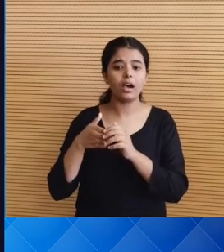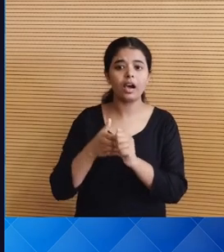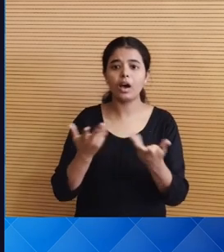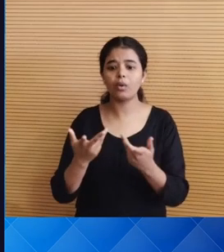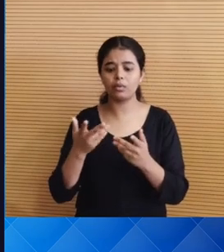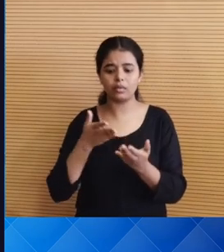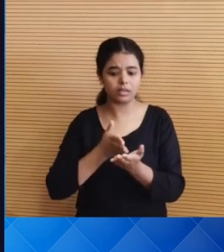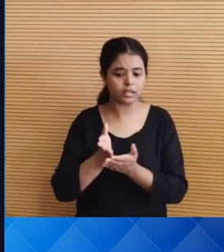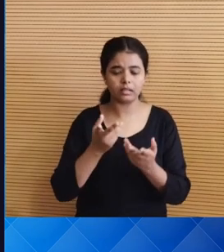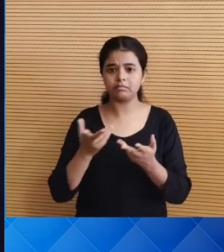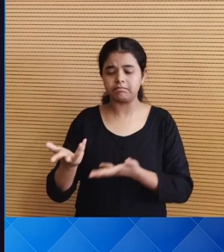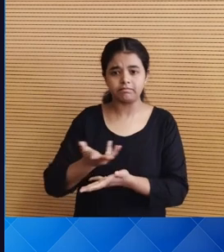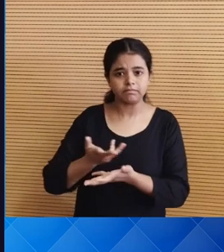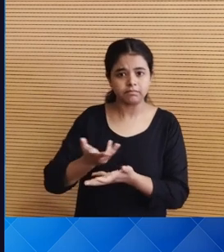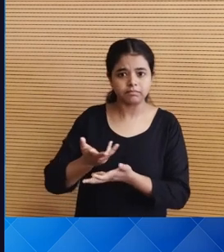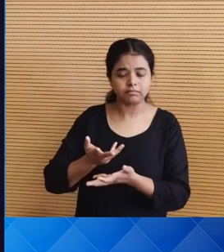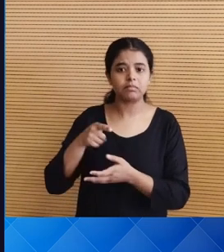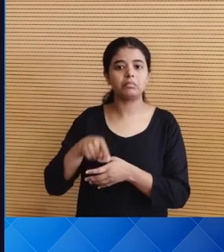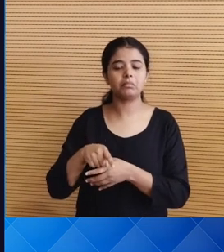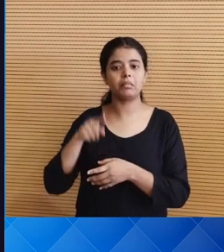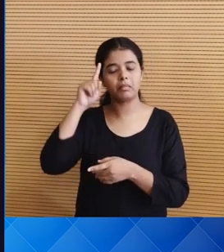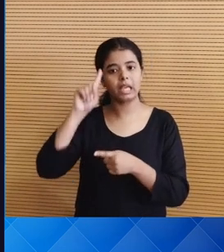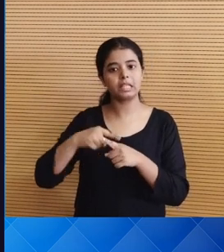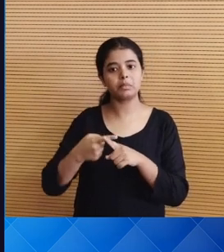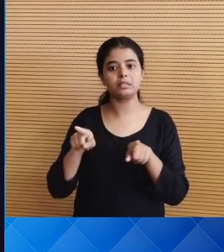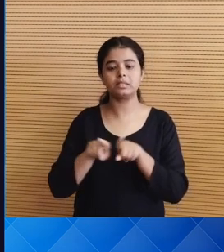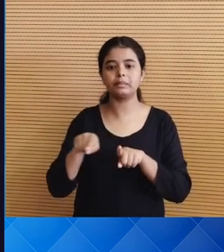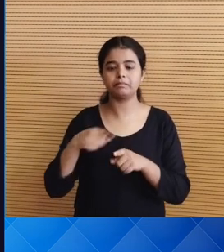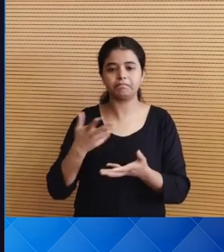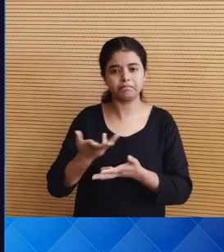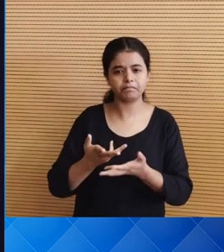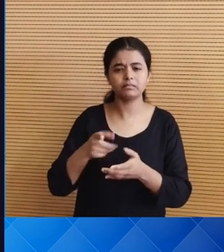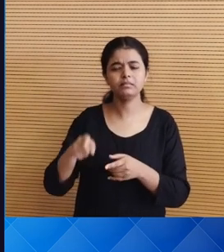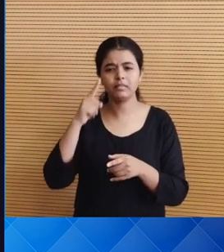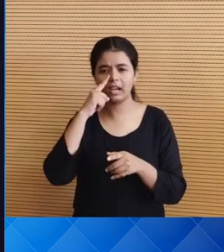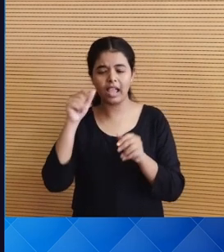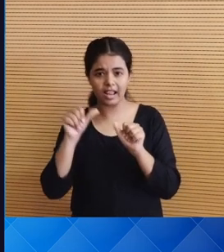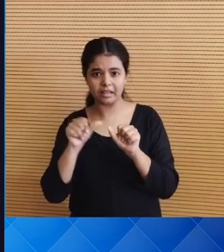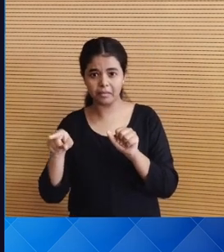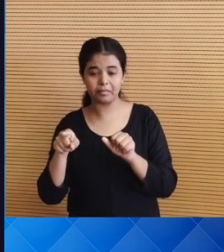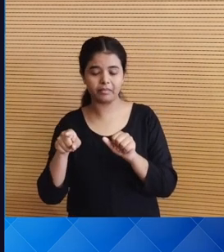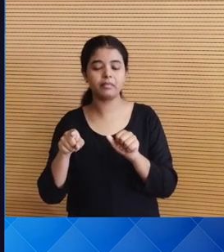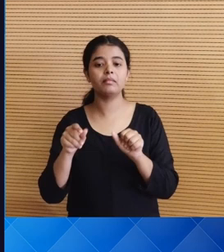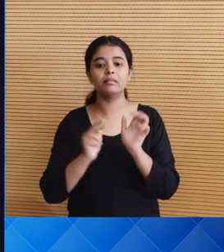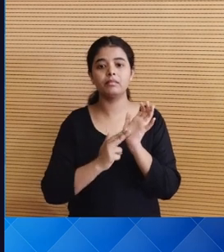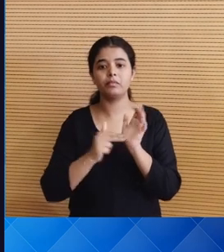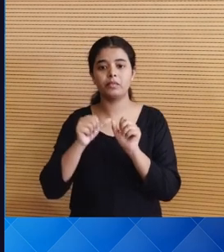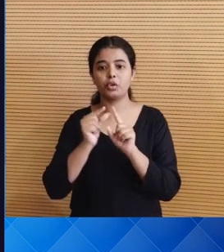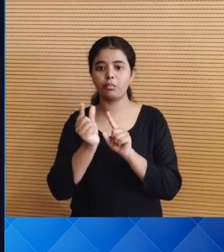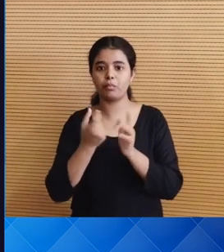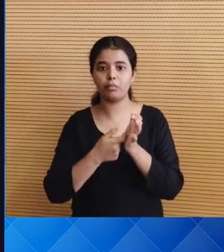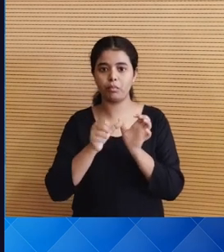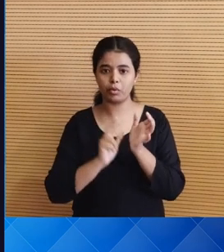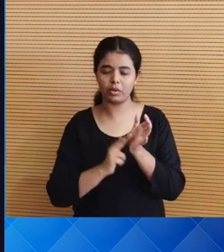इंटेंसिव डिस्कशंस मैम के साथ होती हैं। मैम का ही ये सजेशन था कि क्यों ना हम NCF जब फाउंडेशनल स्टेज का कर रहे हैं तो